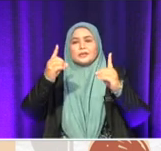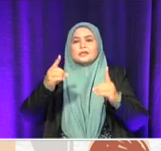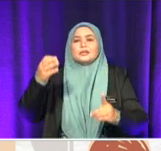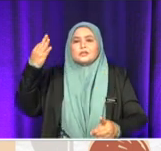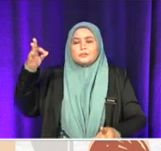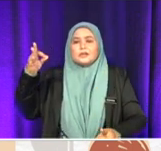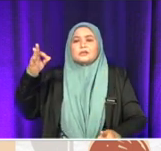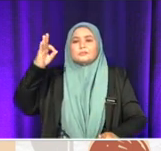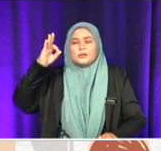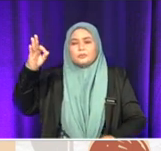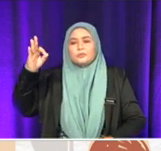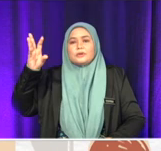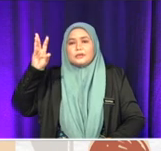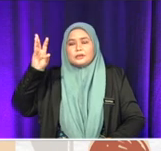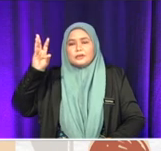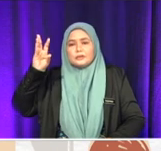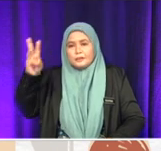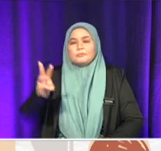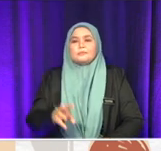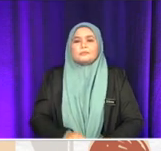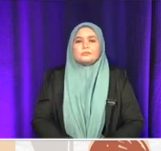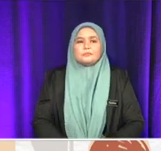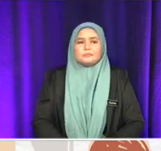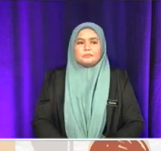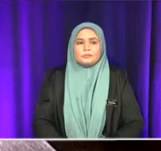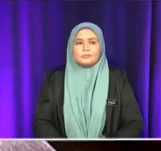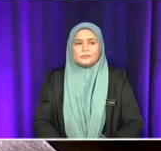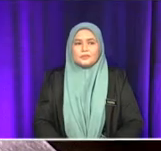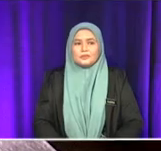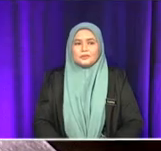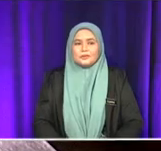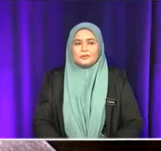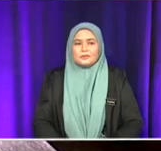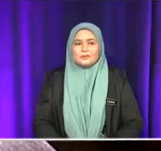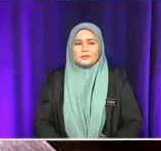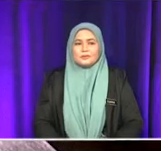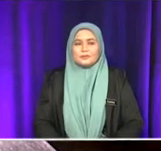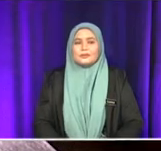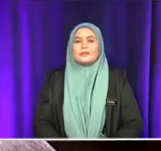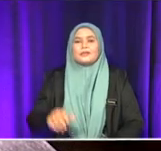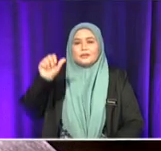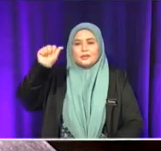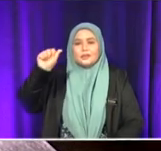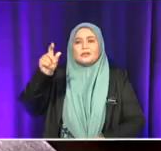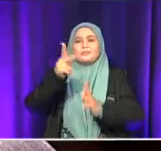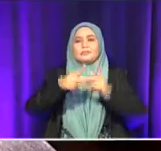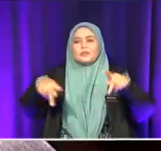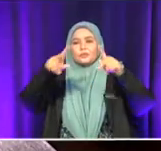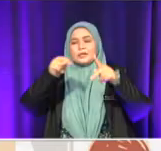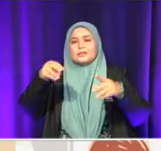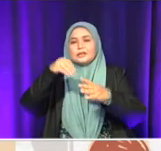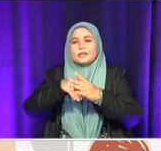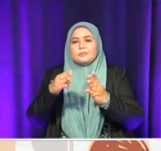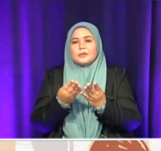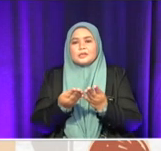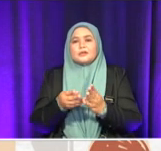1996 Oke belum lagi ya Angkat dulu angkat dulu oke diperlukan dalam bahasa